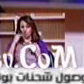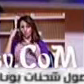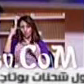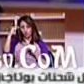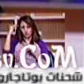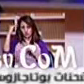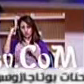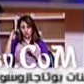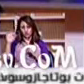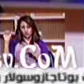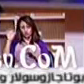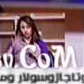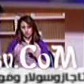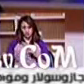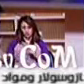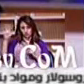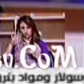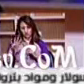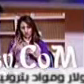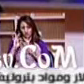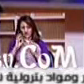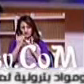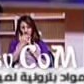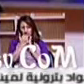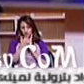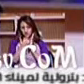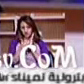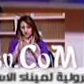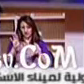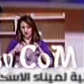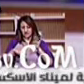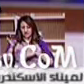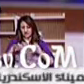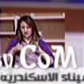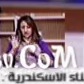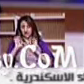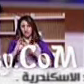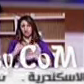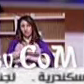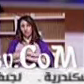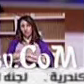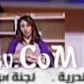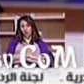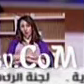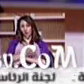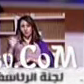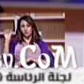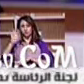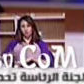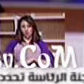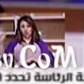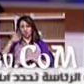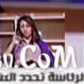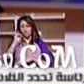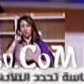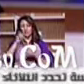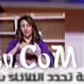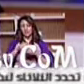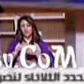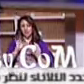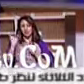وتطلعاتهم وانه النظام السياسي في البلد اساسه احترام الاراده الشعبيه من خلال سناديق الانتخابات